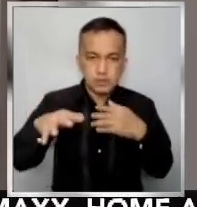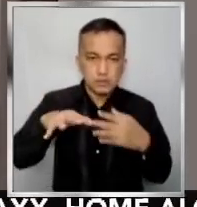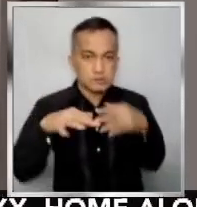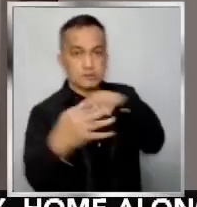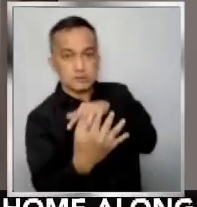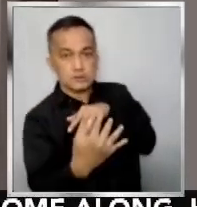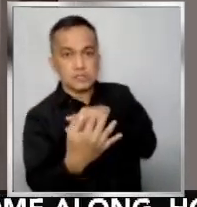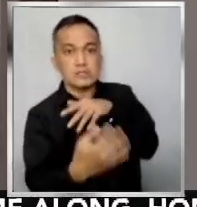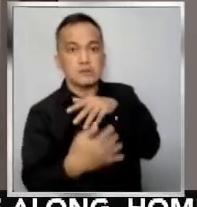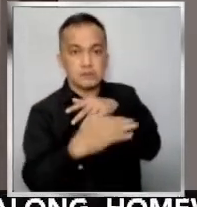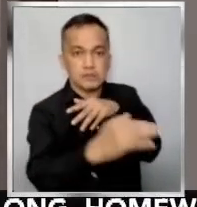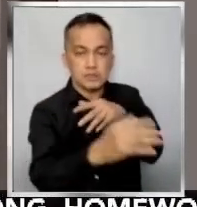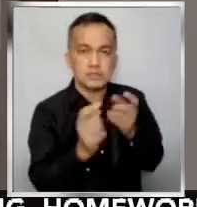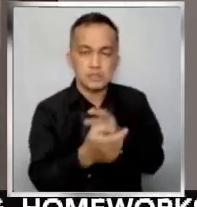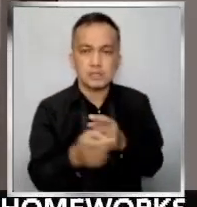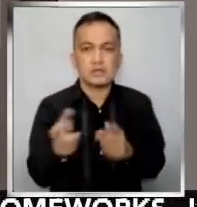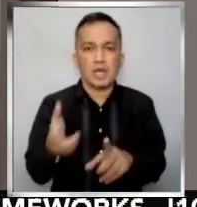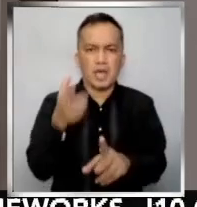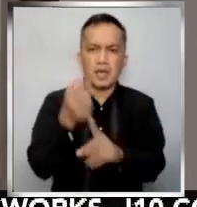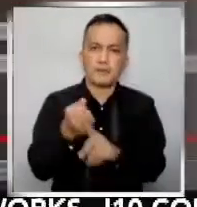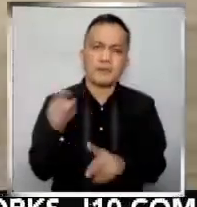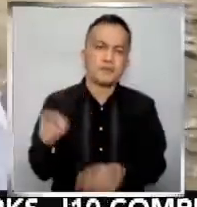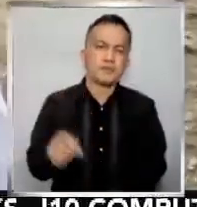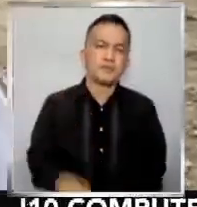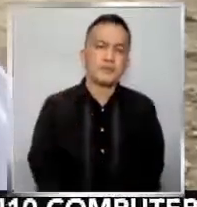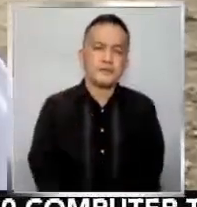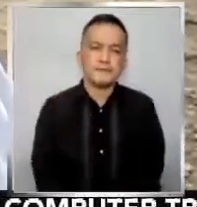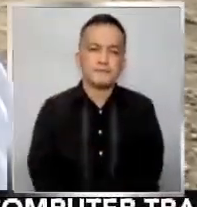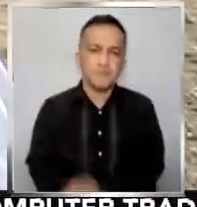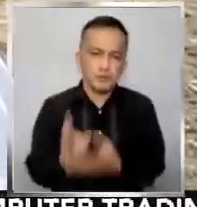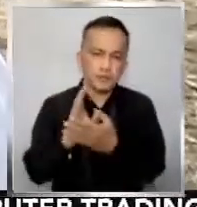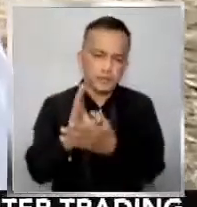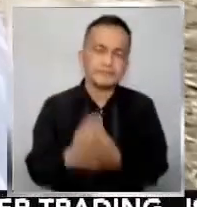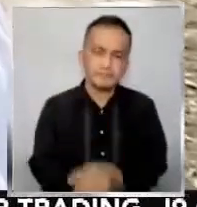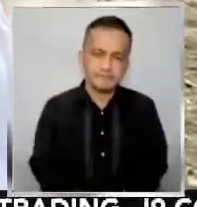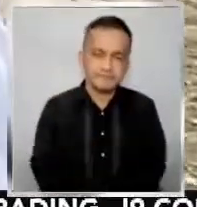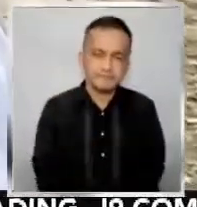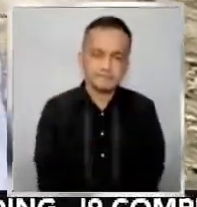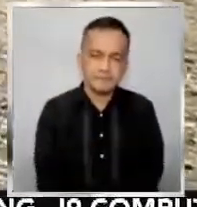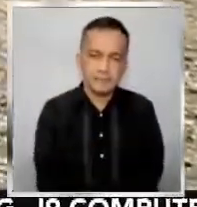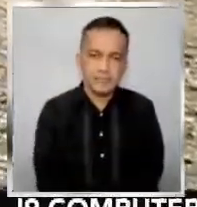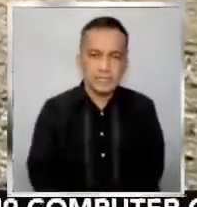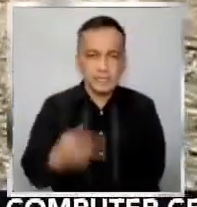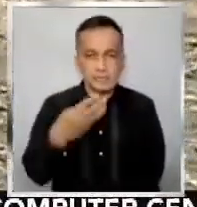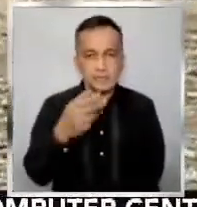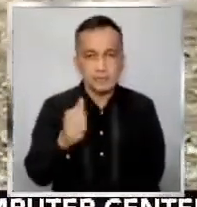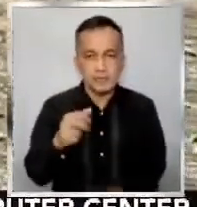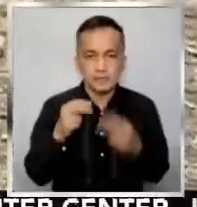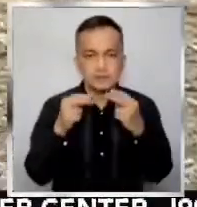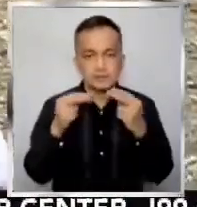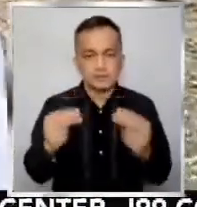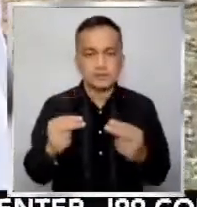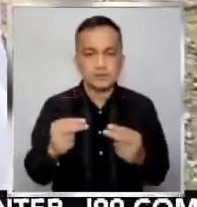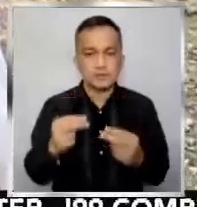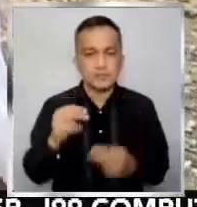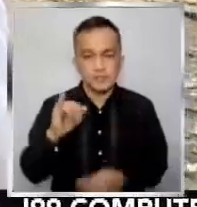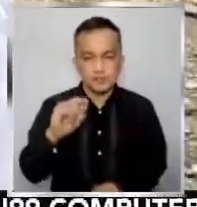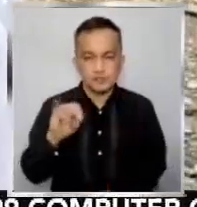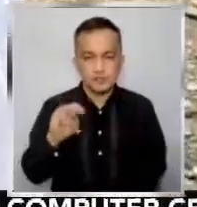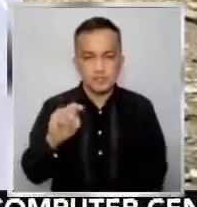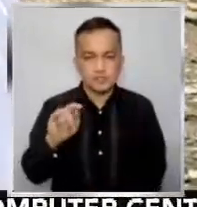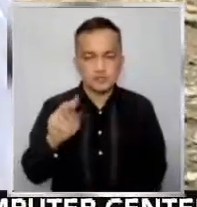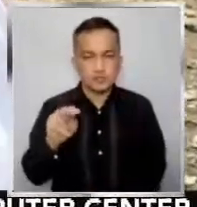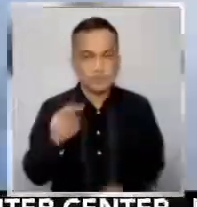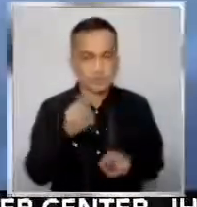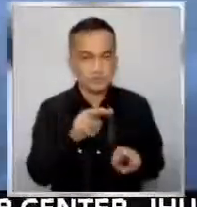affect man ang Boracay. Para sa GMA Integrated News, June Veneracion, nakatutok 24